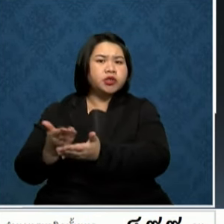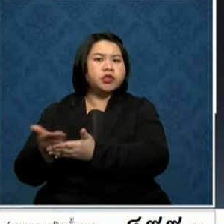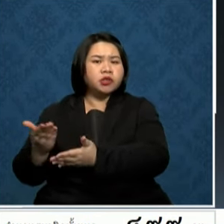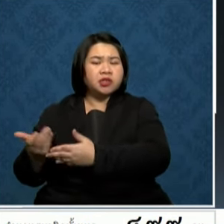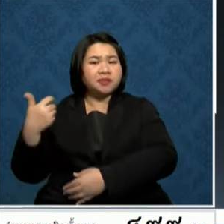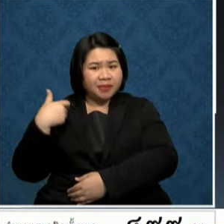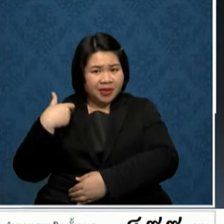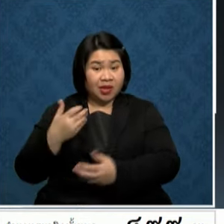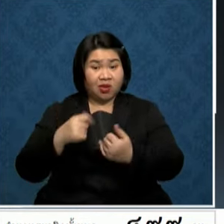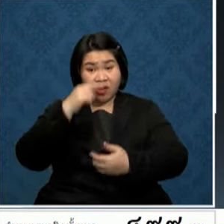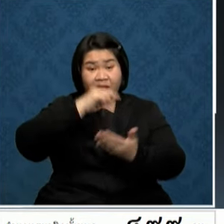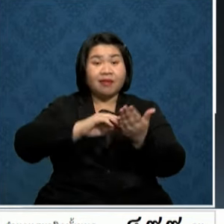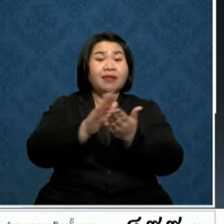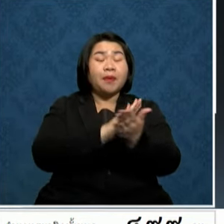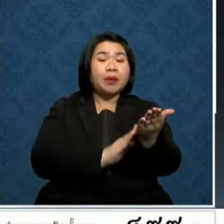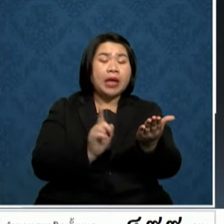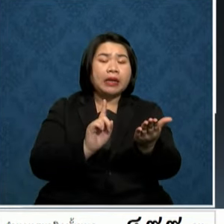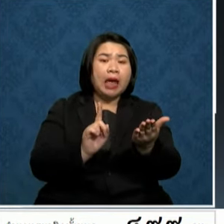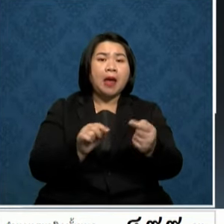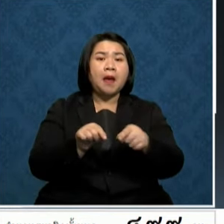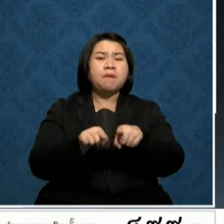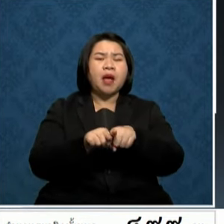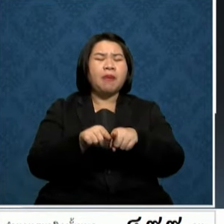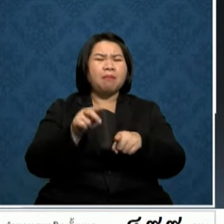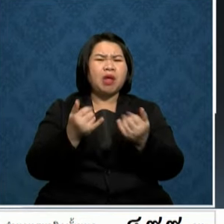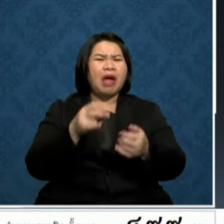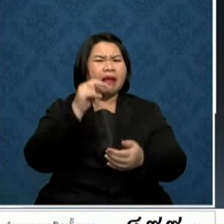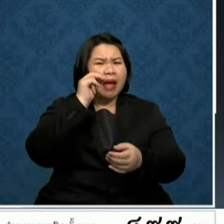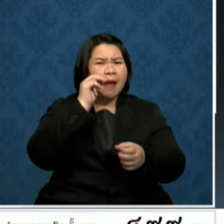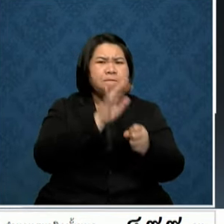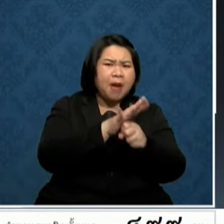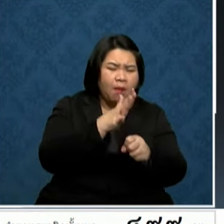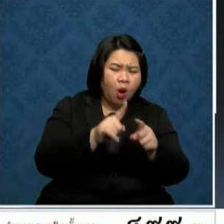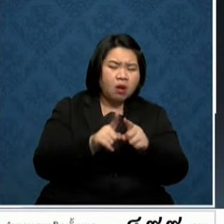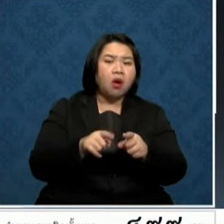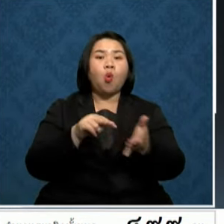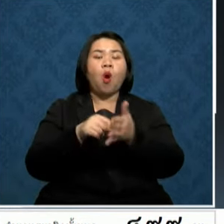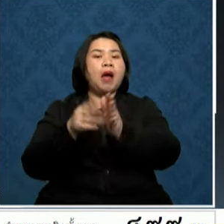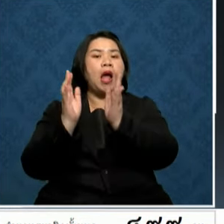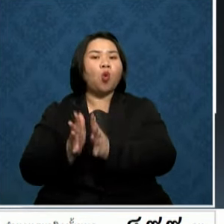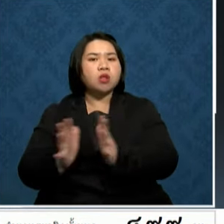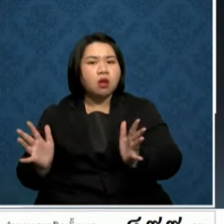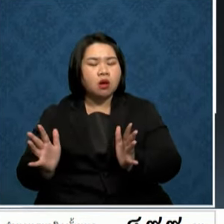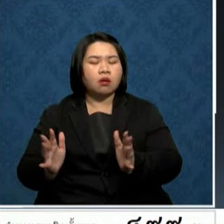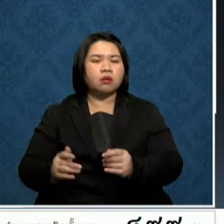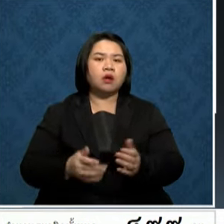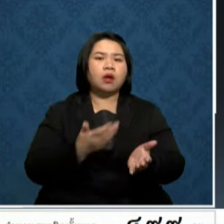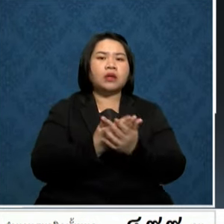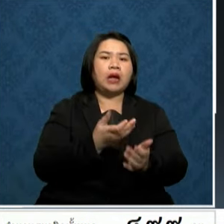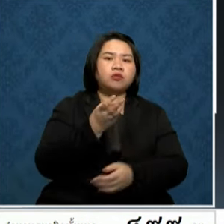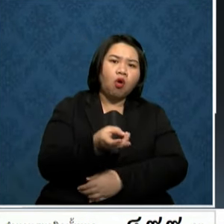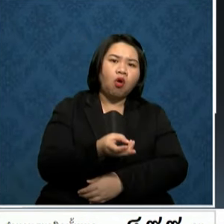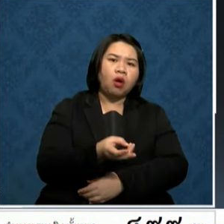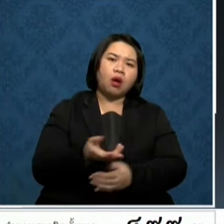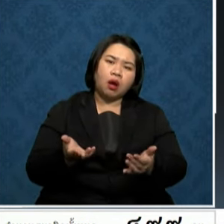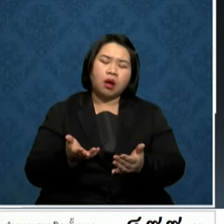วันนี้ประเทศไย อยในภาวะollaี่เหมืกบ่อน้ำที่น้ไม่พอปลาอยู่เยอะเกินไปมันก็ตายนะครับ มันก